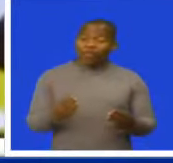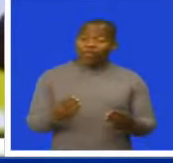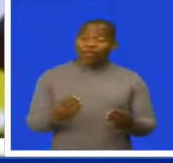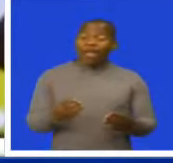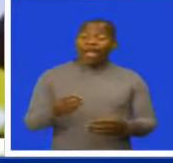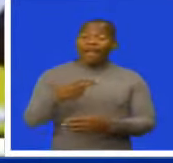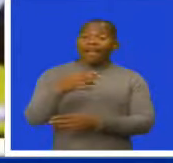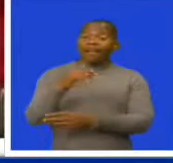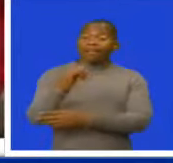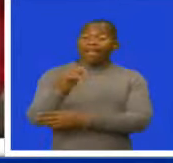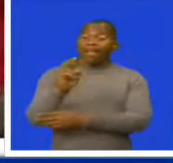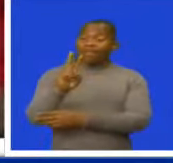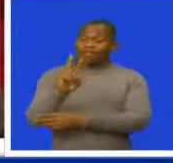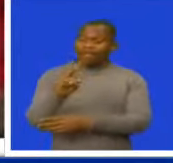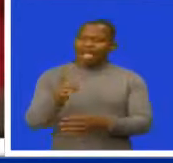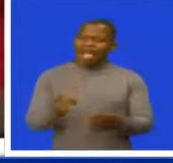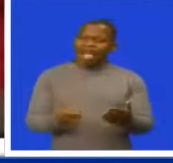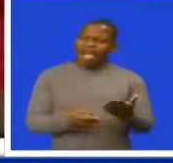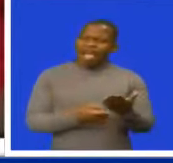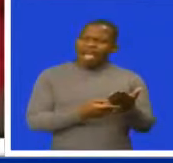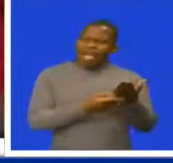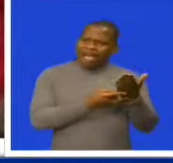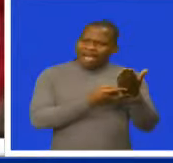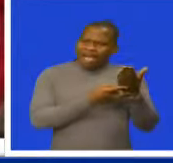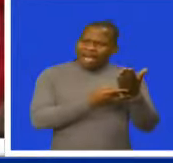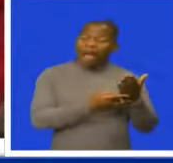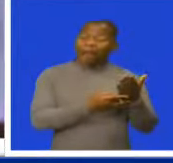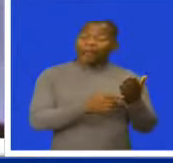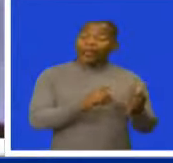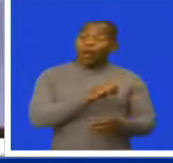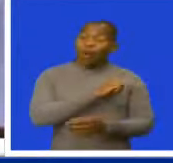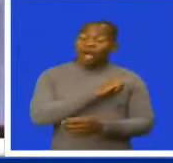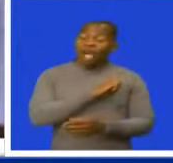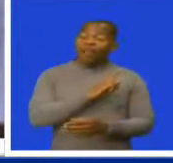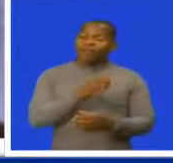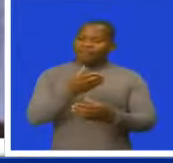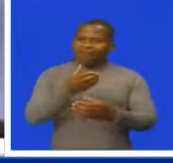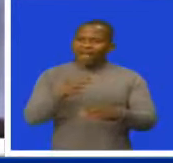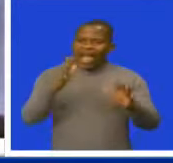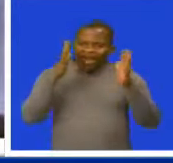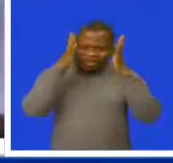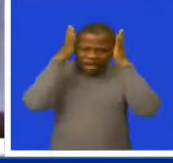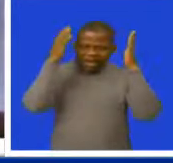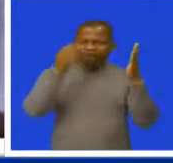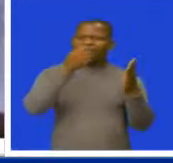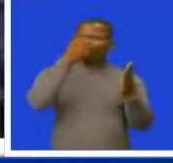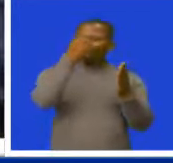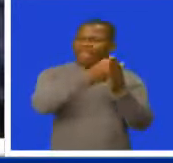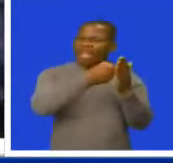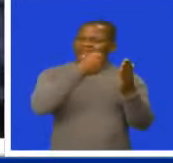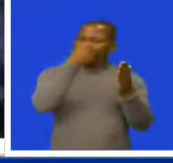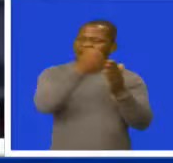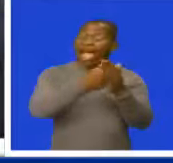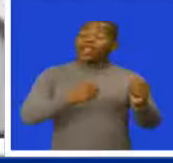HIV kutawudlala ke inzima lebandi ekutheni livela kangwane linqobe ligciwane HIV ngeminyaka